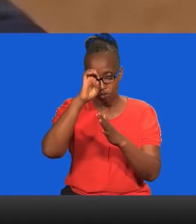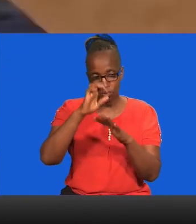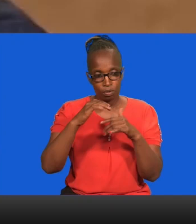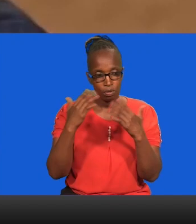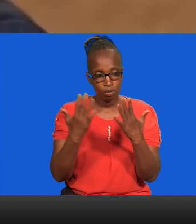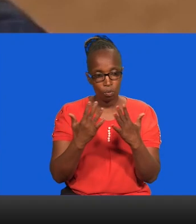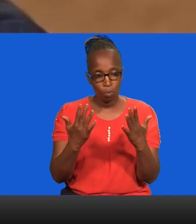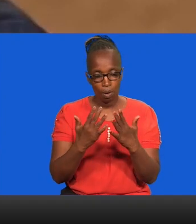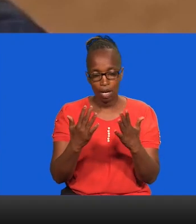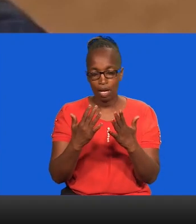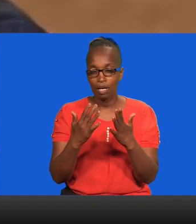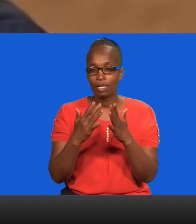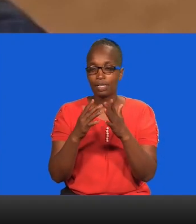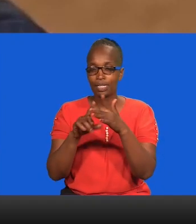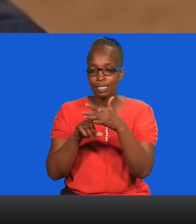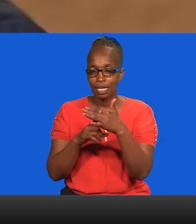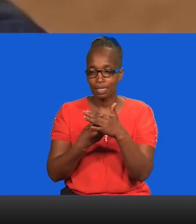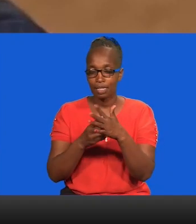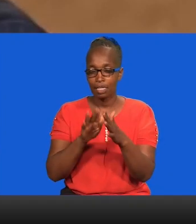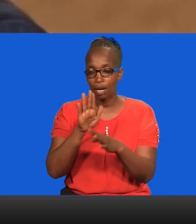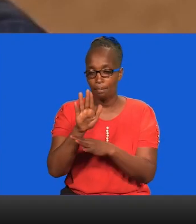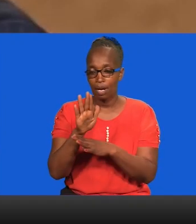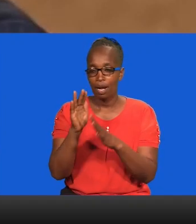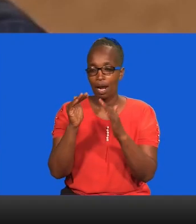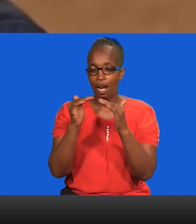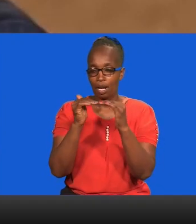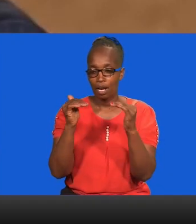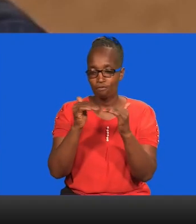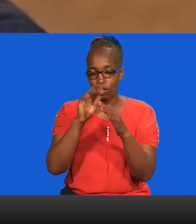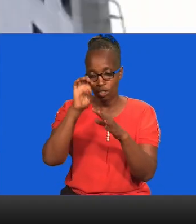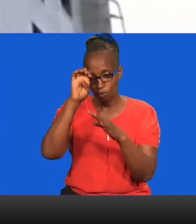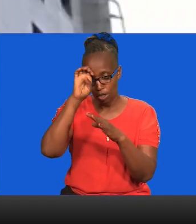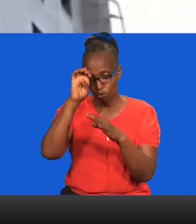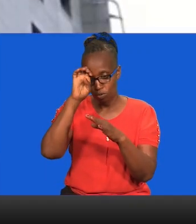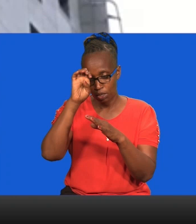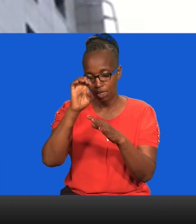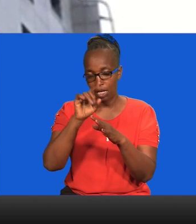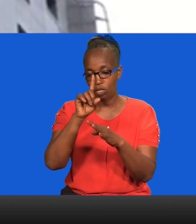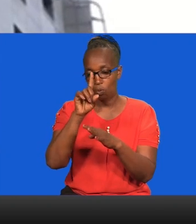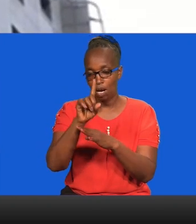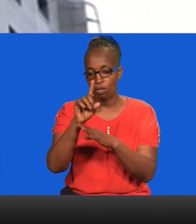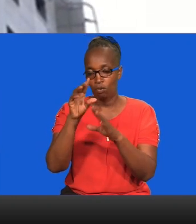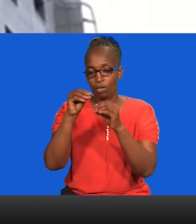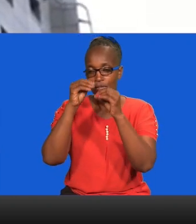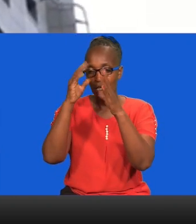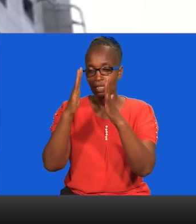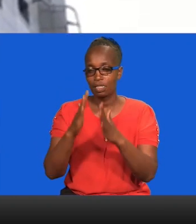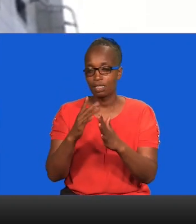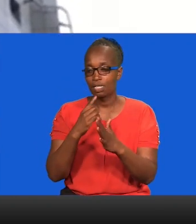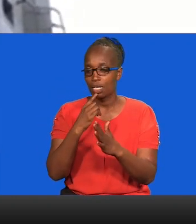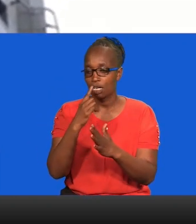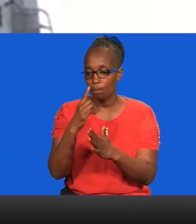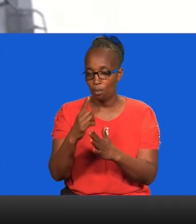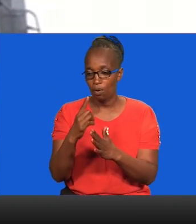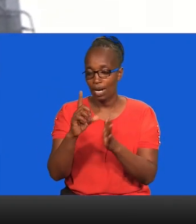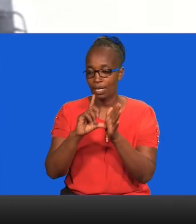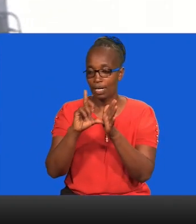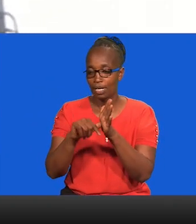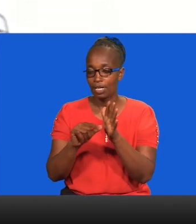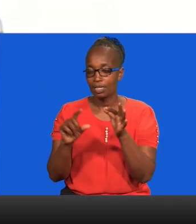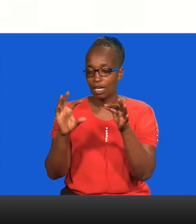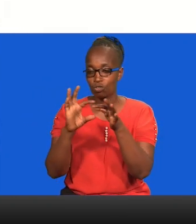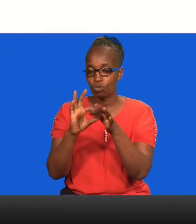mwaka wa 1998, Kindiki alielekea nchini Afrika Kusini katika chuo kikuu cha Pretoria,